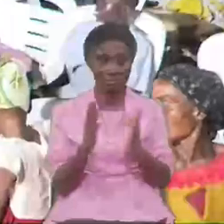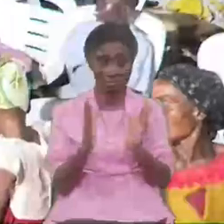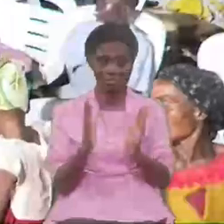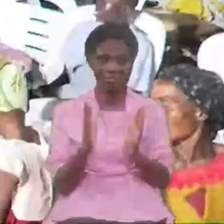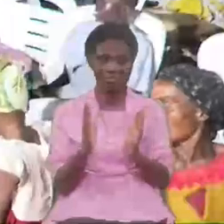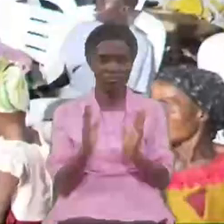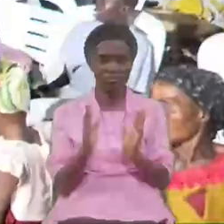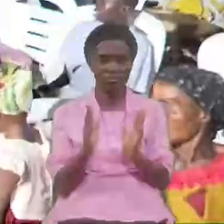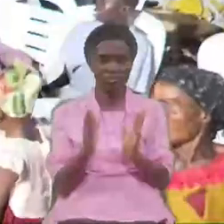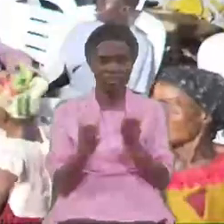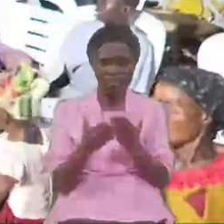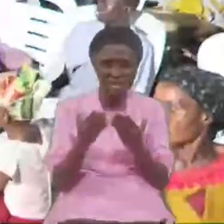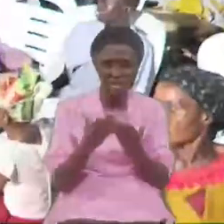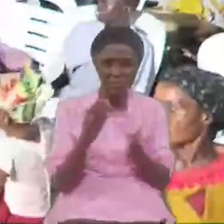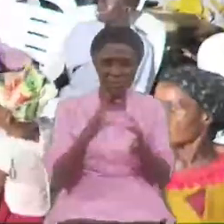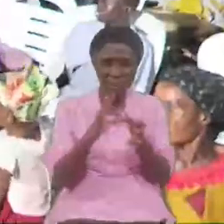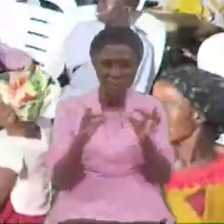Et dans peu de mots,